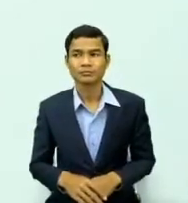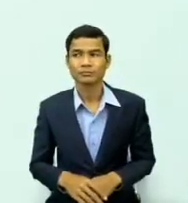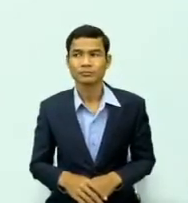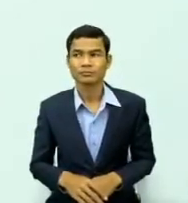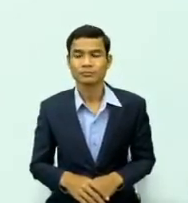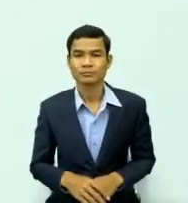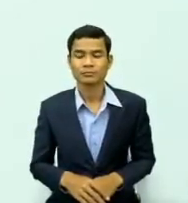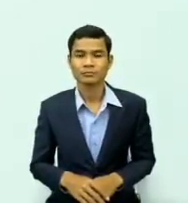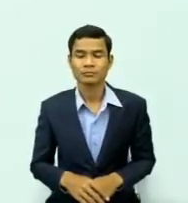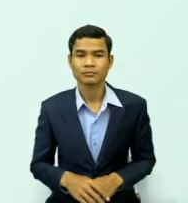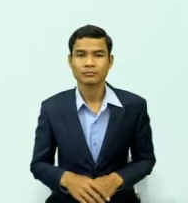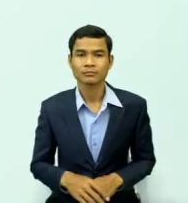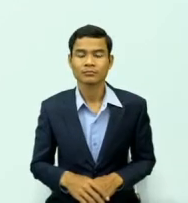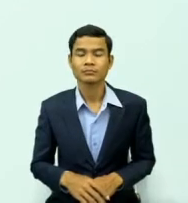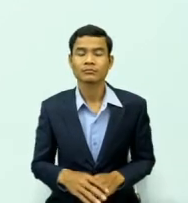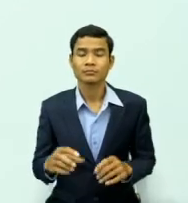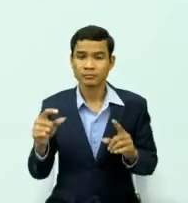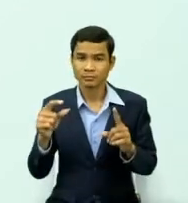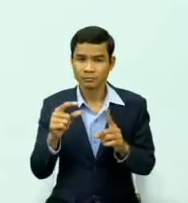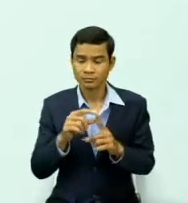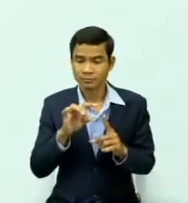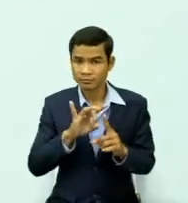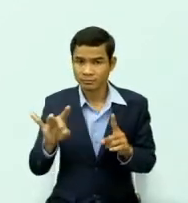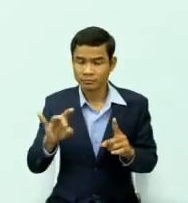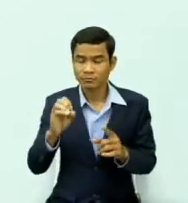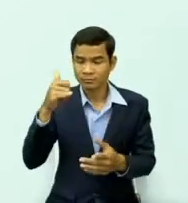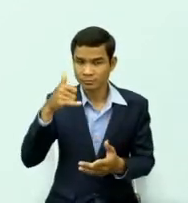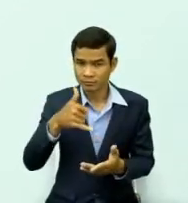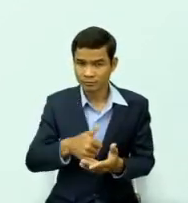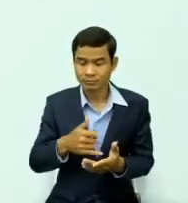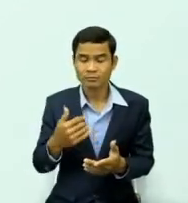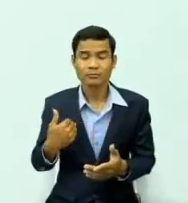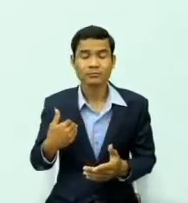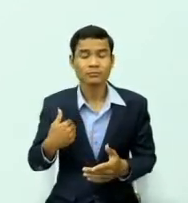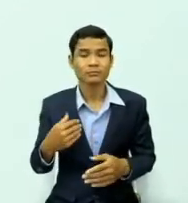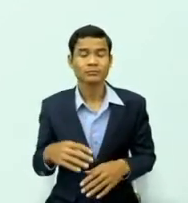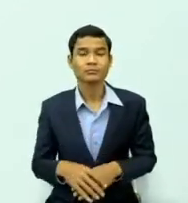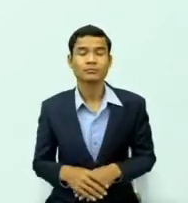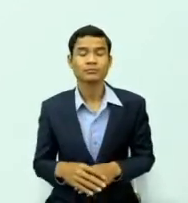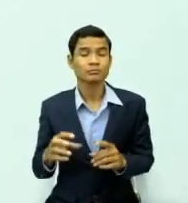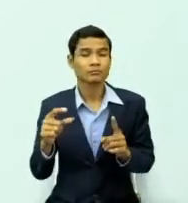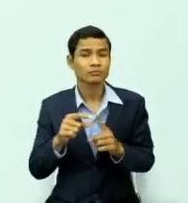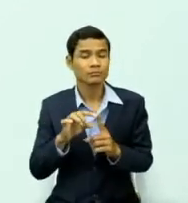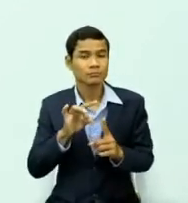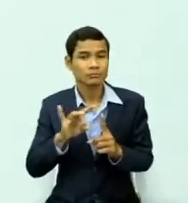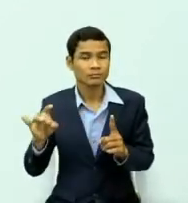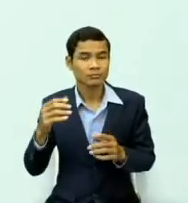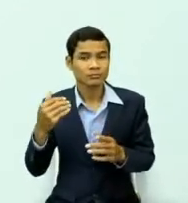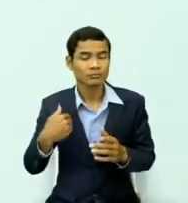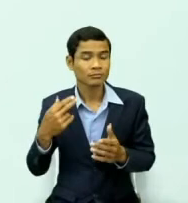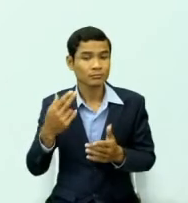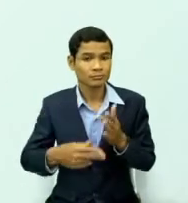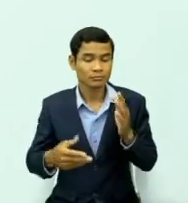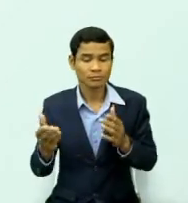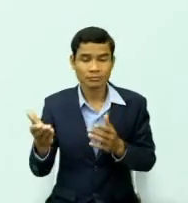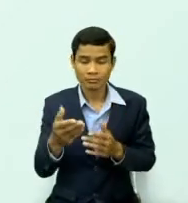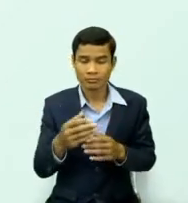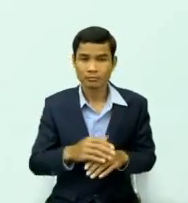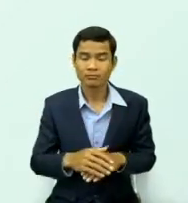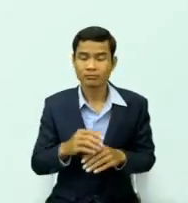Chà, chuyện được bao giờ ngày nay miễn chuyện chà còn điện an là con nát